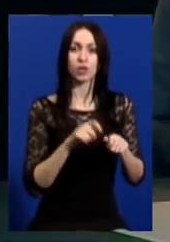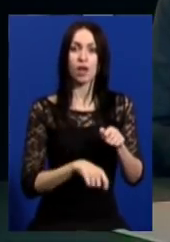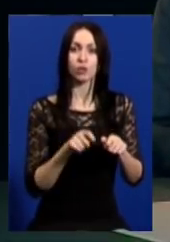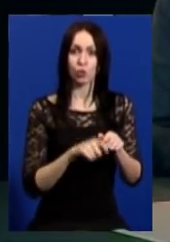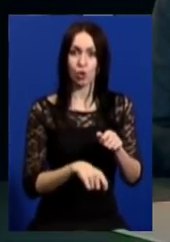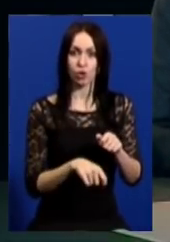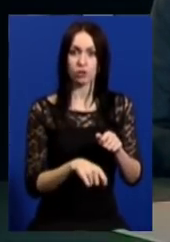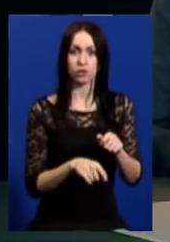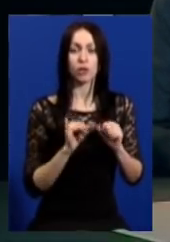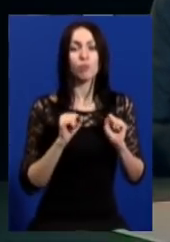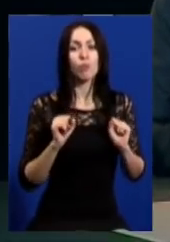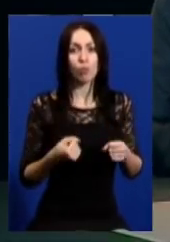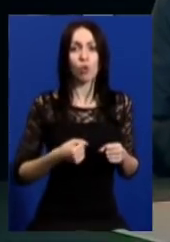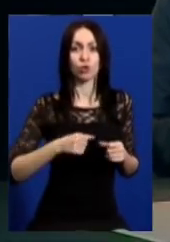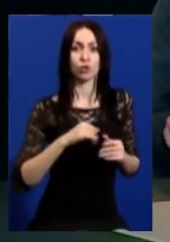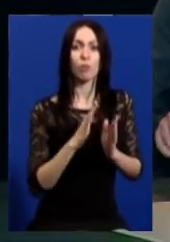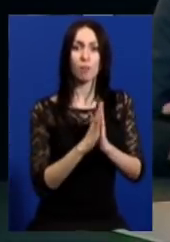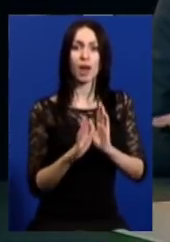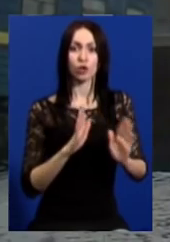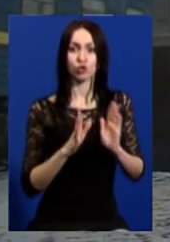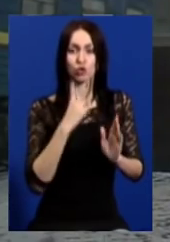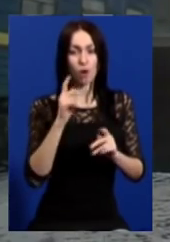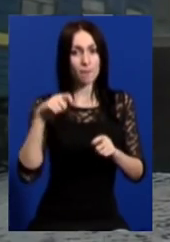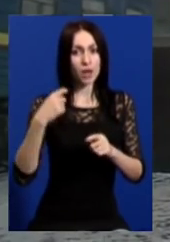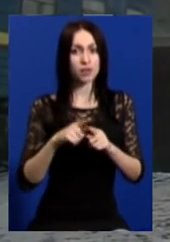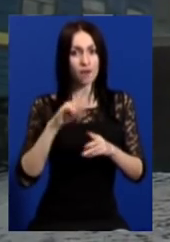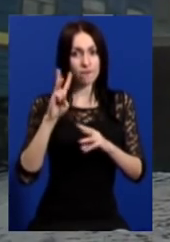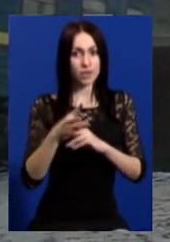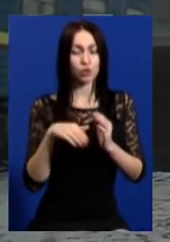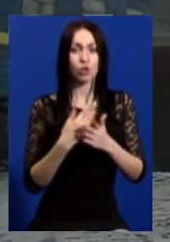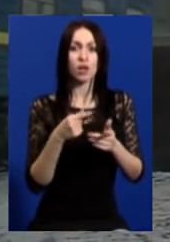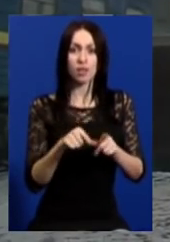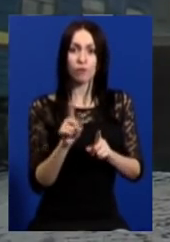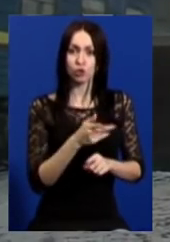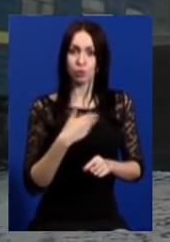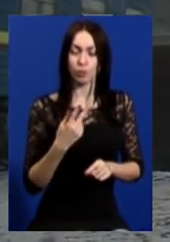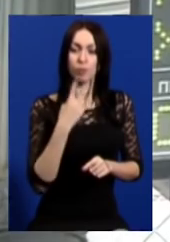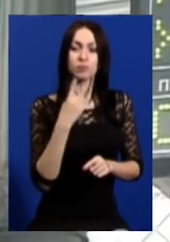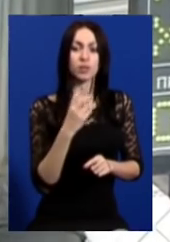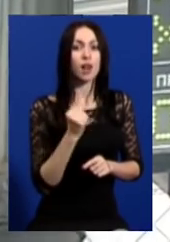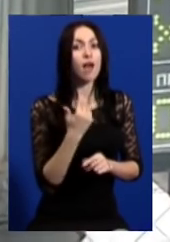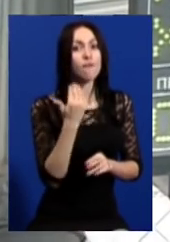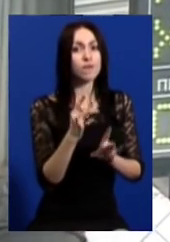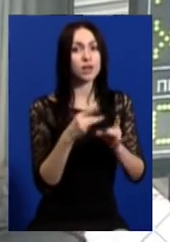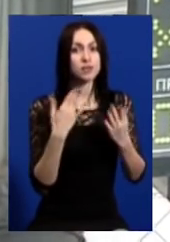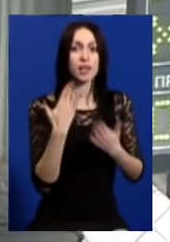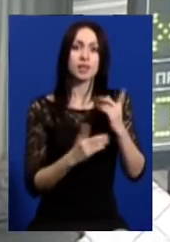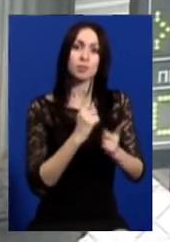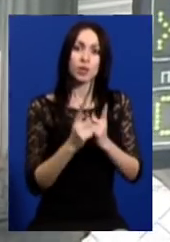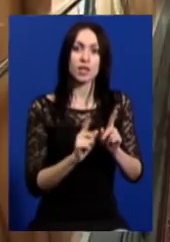І хочу попросити режисерів показати це відео для того, щоб ми глянули. А ви розповіли, чи змінилося